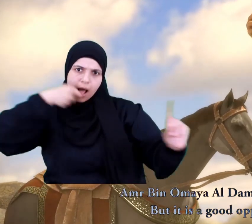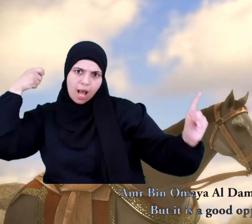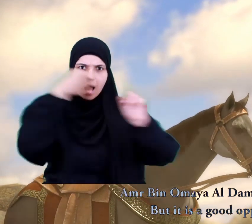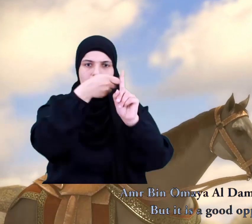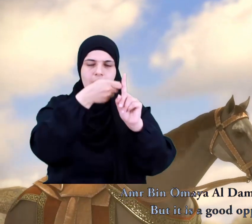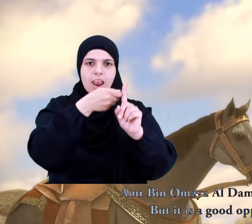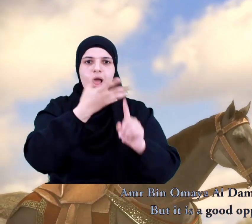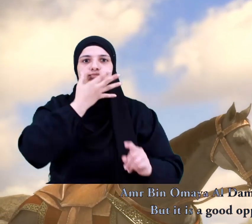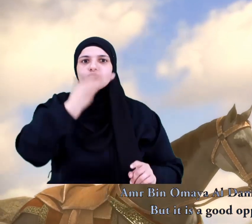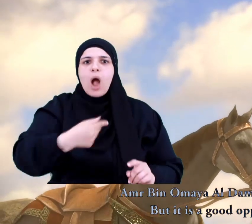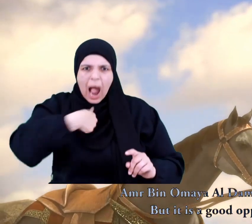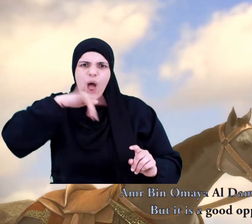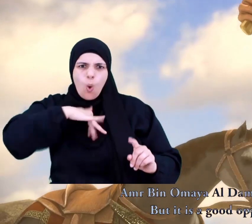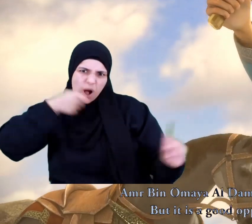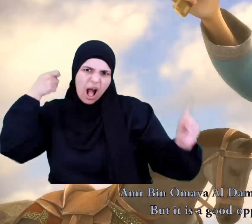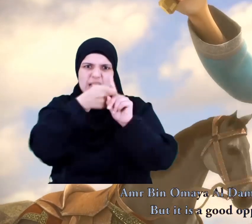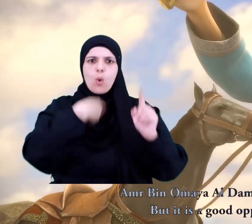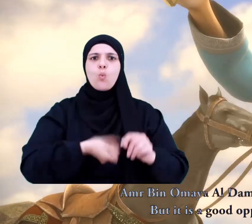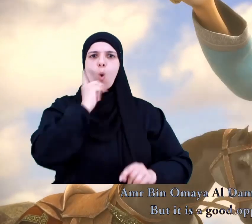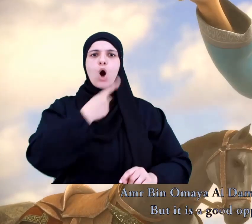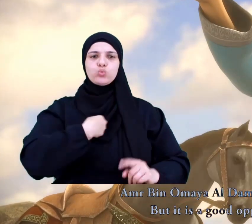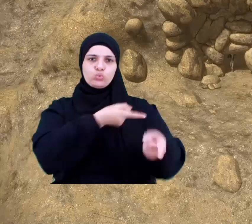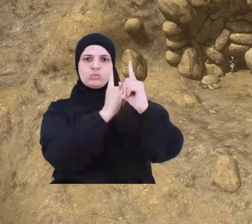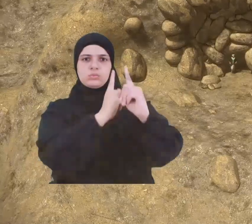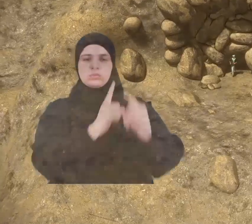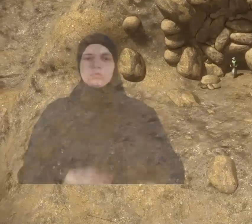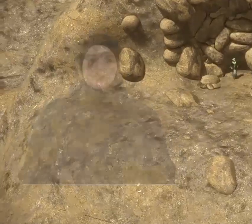لا تعوض لكي أظفر بك وحدي.